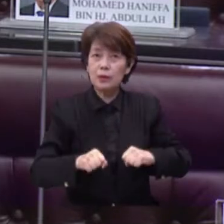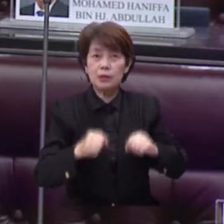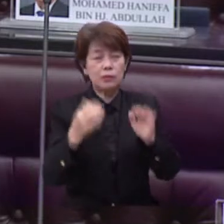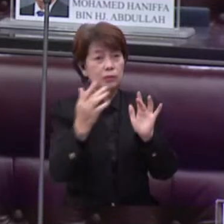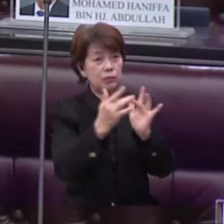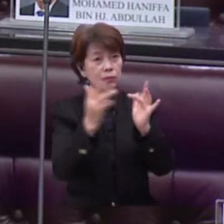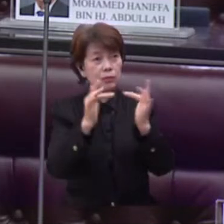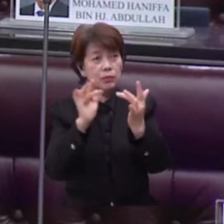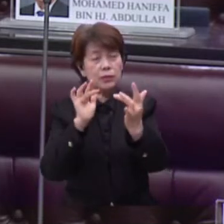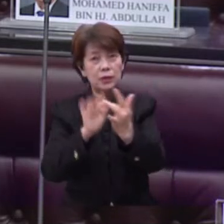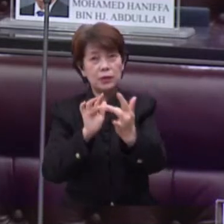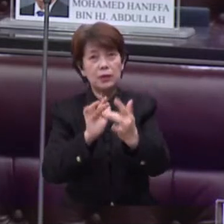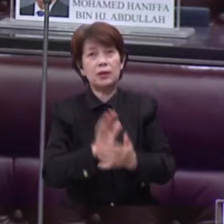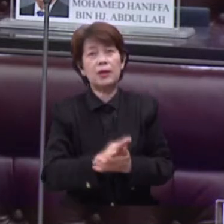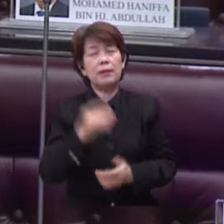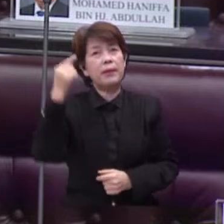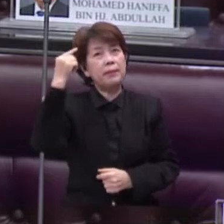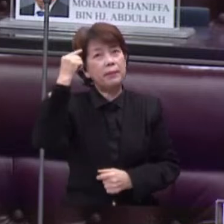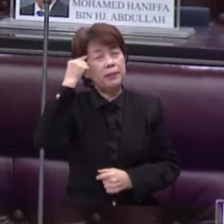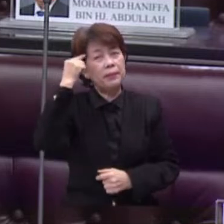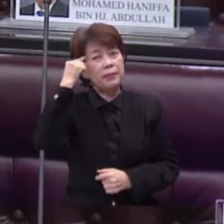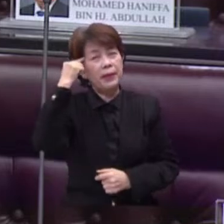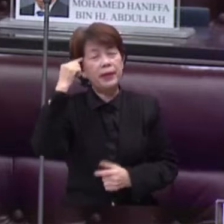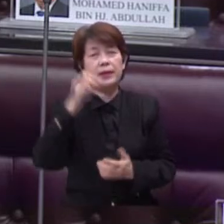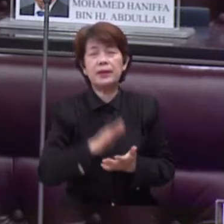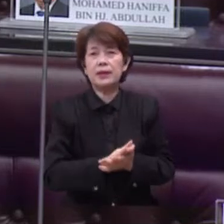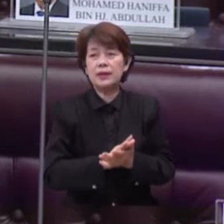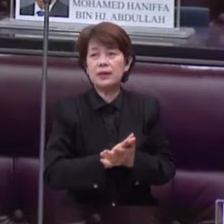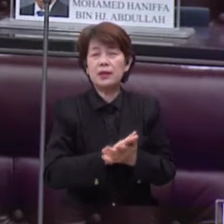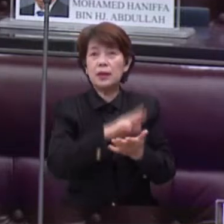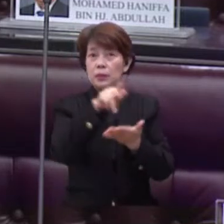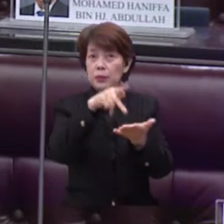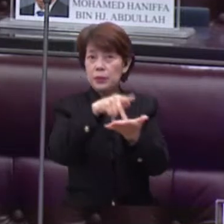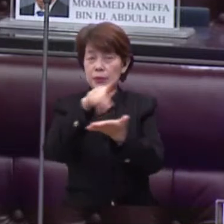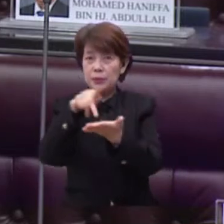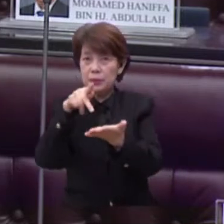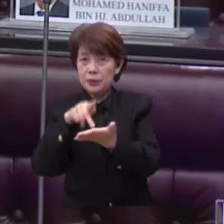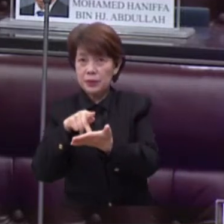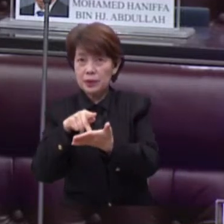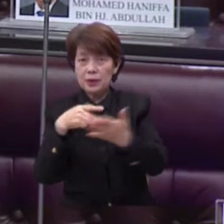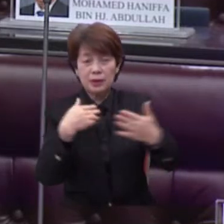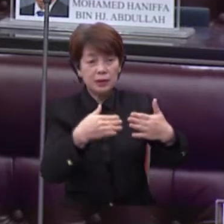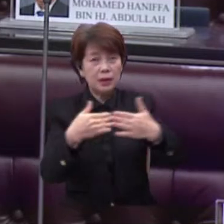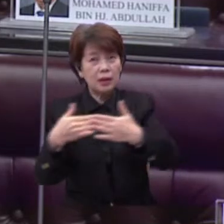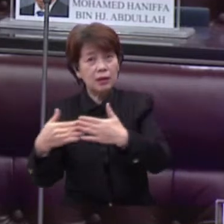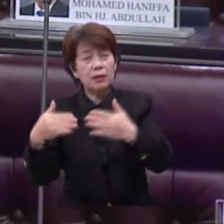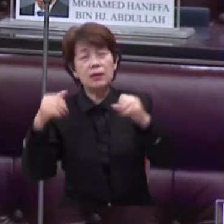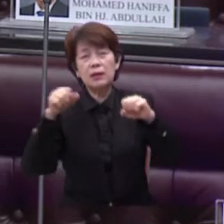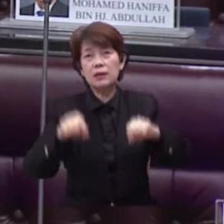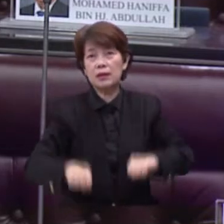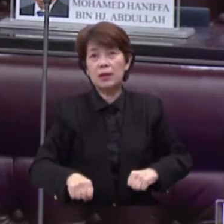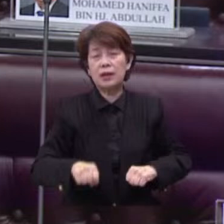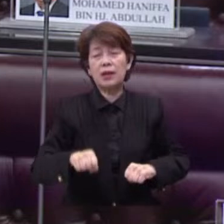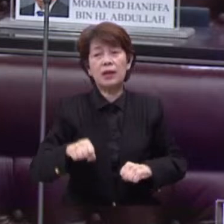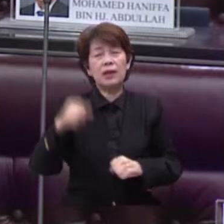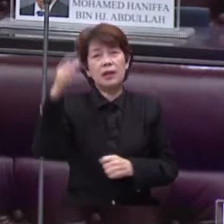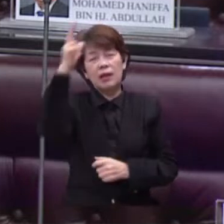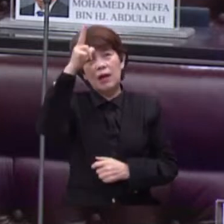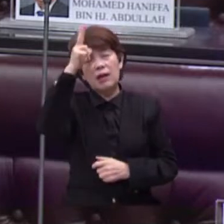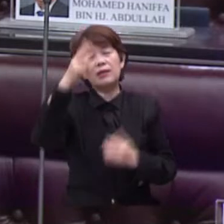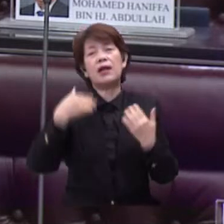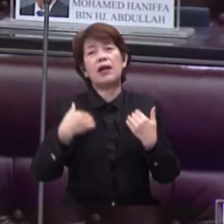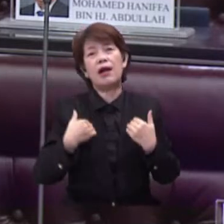dengan bagian kesehatan mental di pusat-pusat kesehatan terdekat Kita paham kadang-kadang kerajaan juga ada